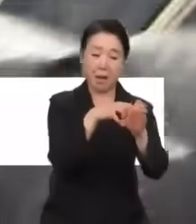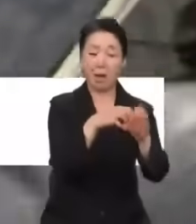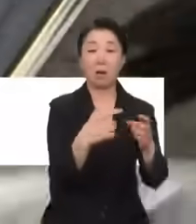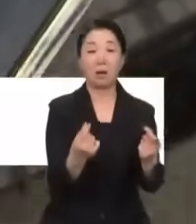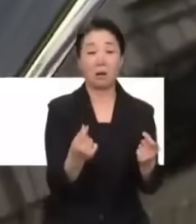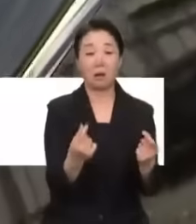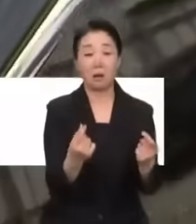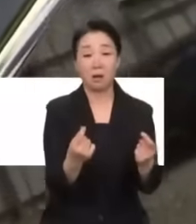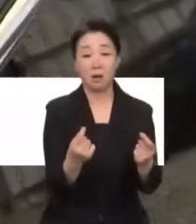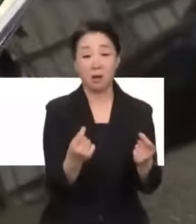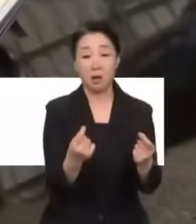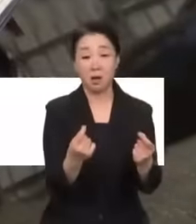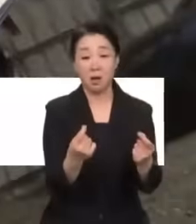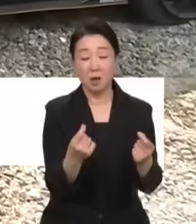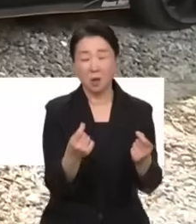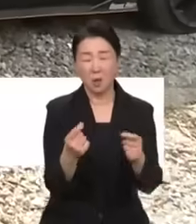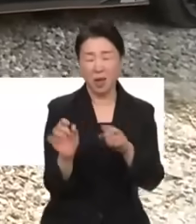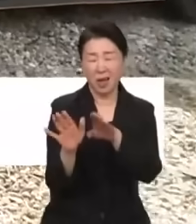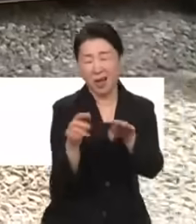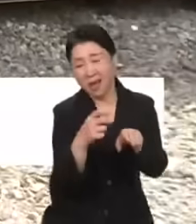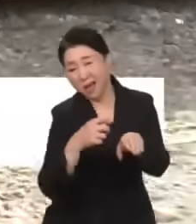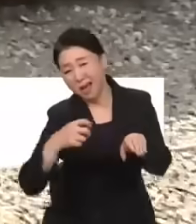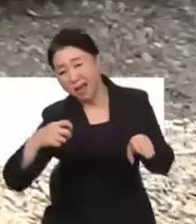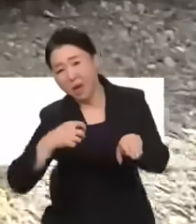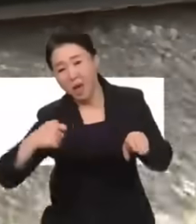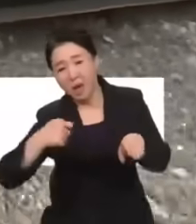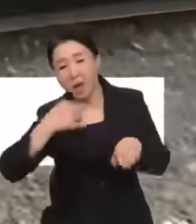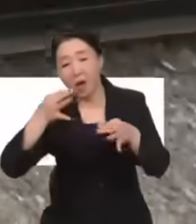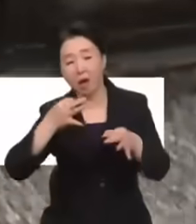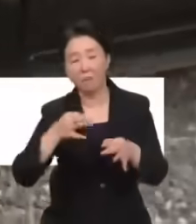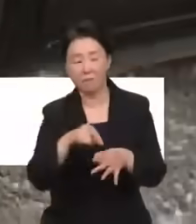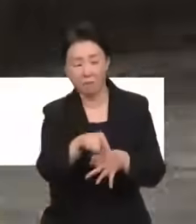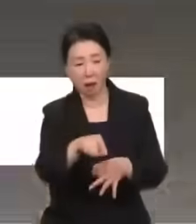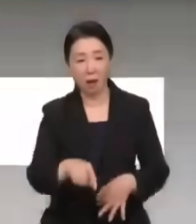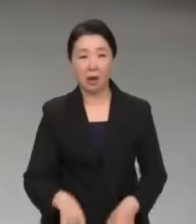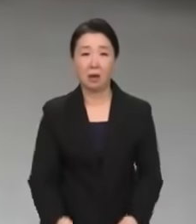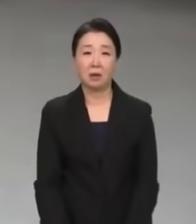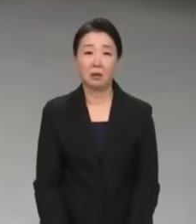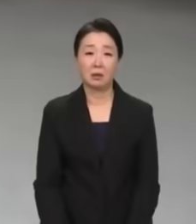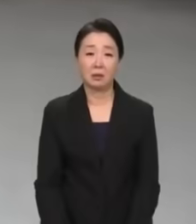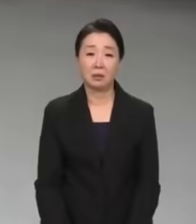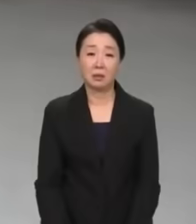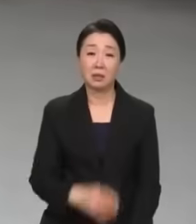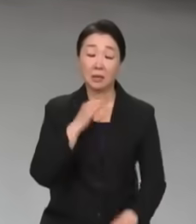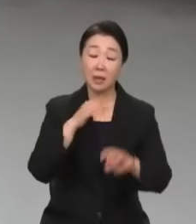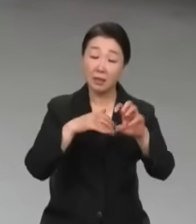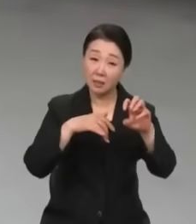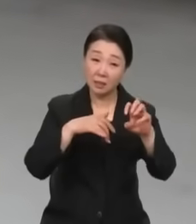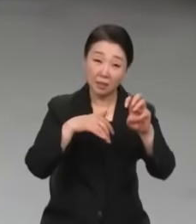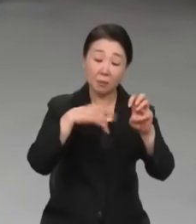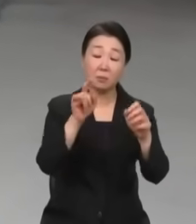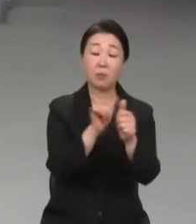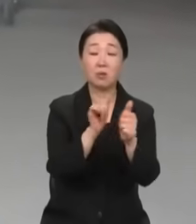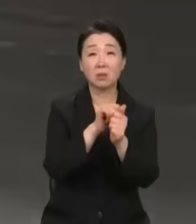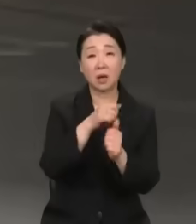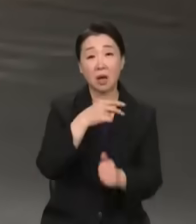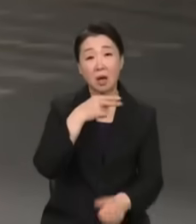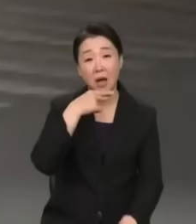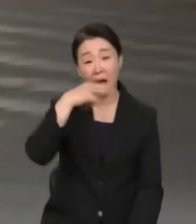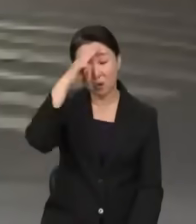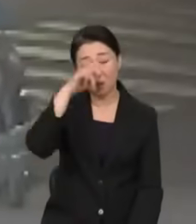어떻해 나가보려고 막 악셀 치고 막 혼자서 막 별 생수를 다 하더라고요 30대 운전자는 혈중 알코 농도